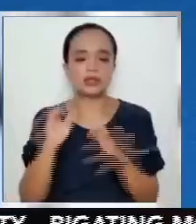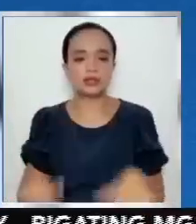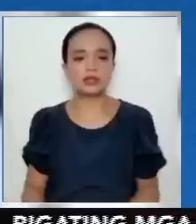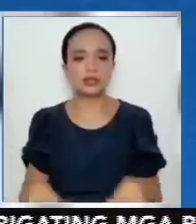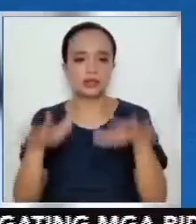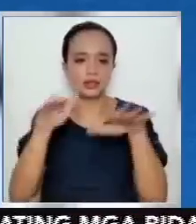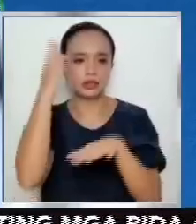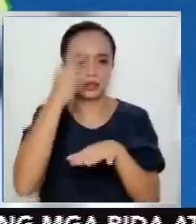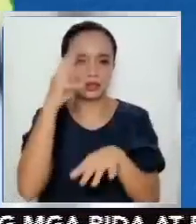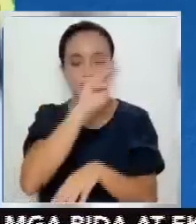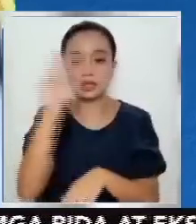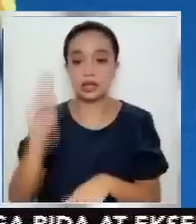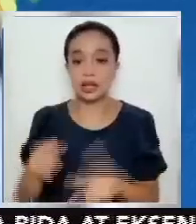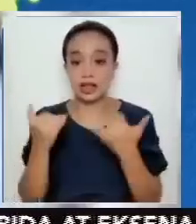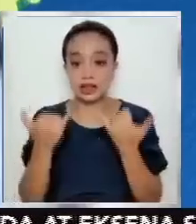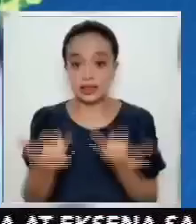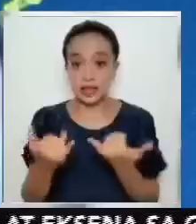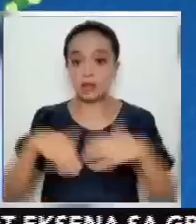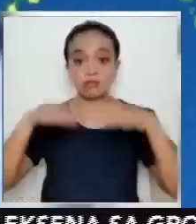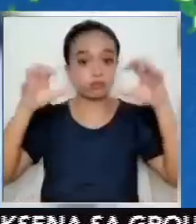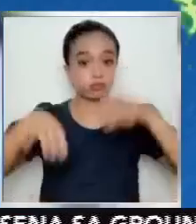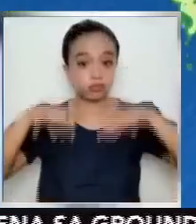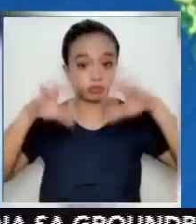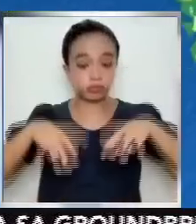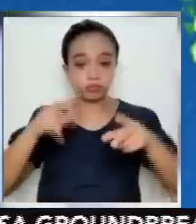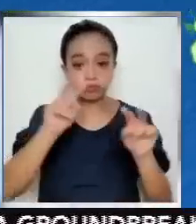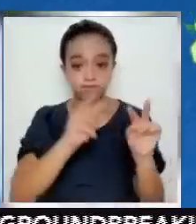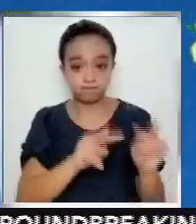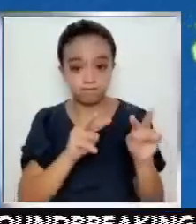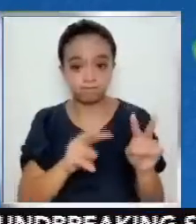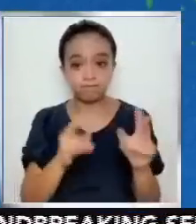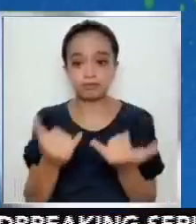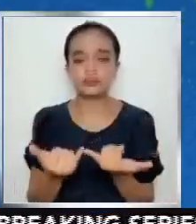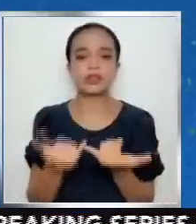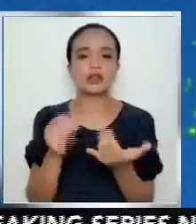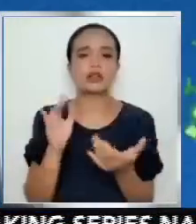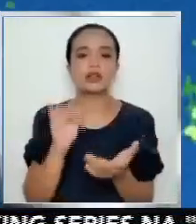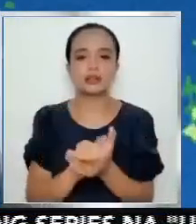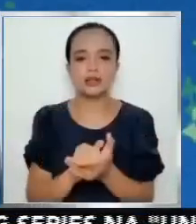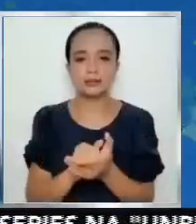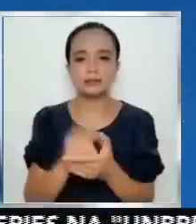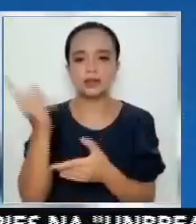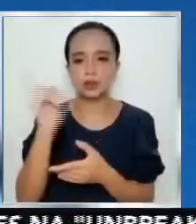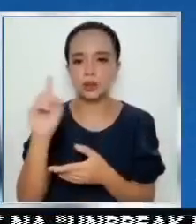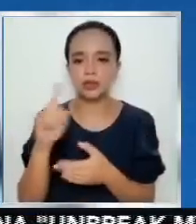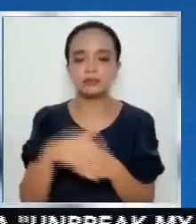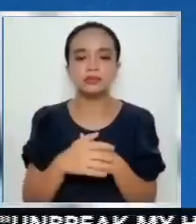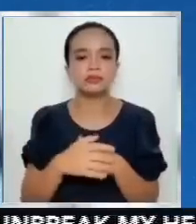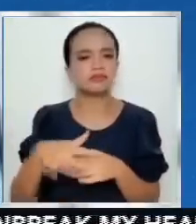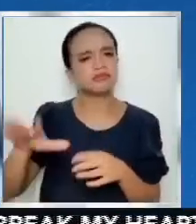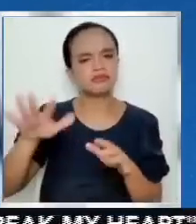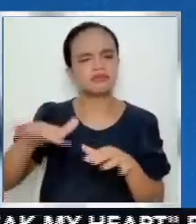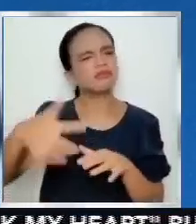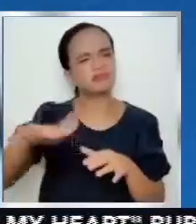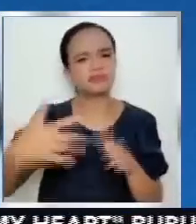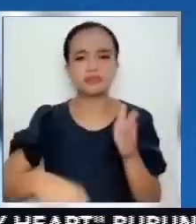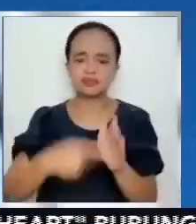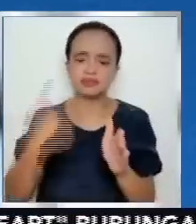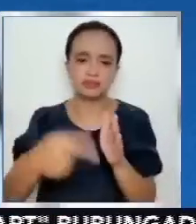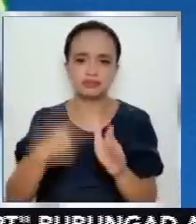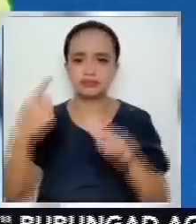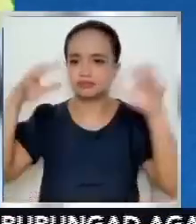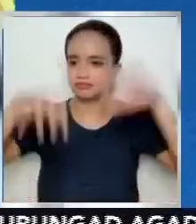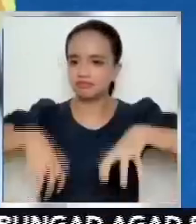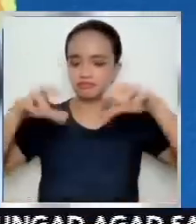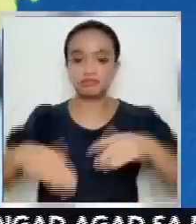far, itong habagat episode na binabantayan natin is either magdala lamang ng mga light to moderate, paminsan-minsan kalakasan na ulan dito sa Metro Manila